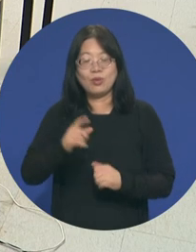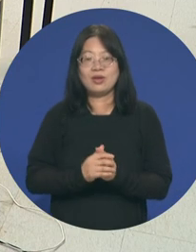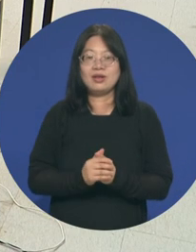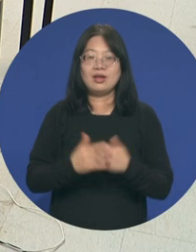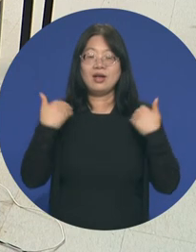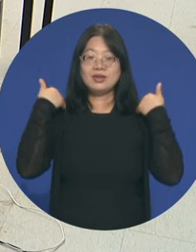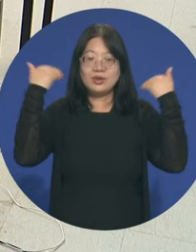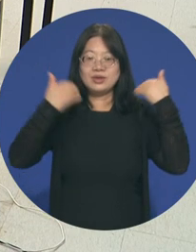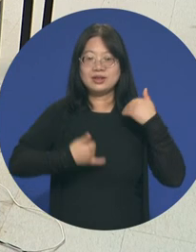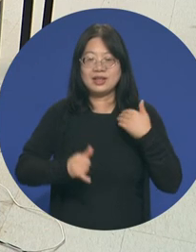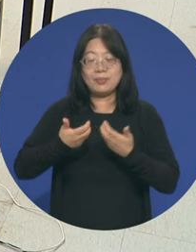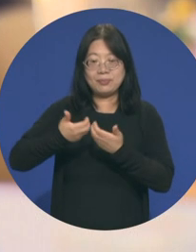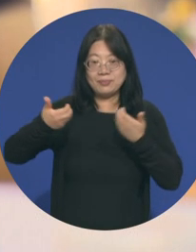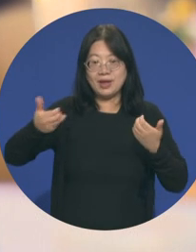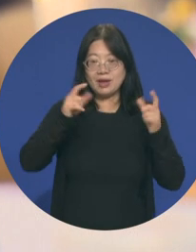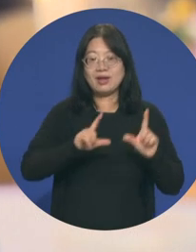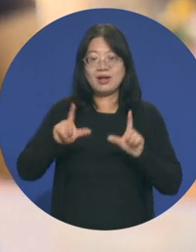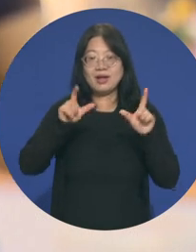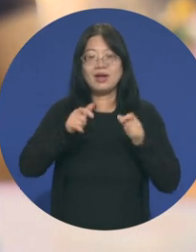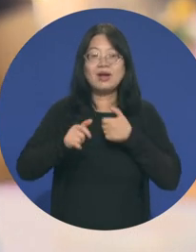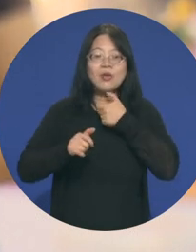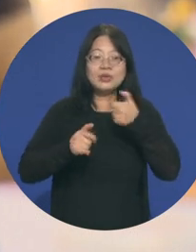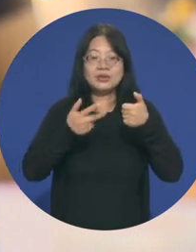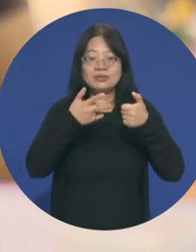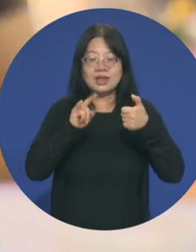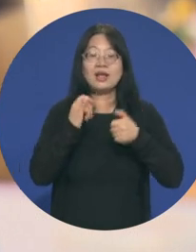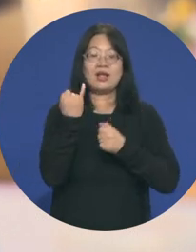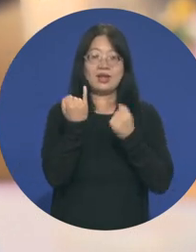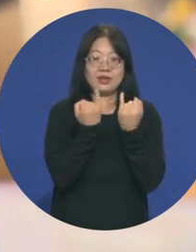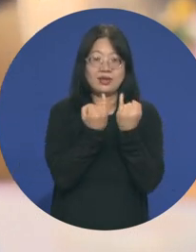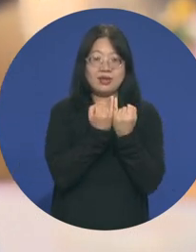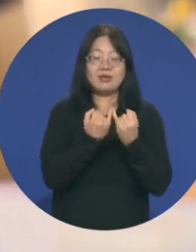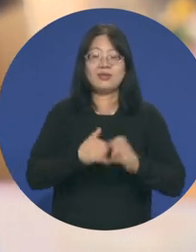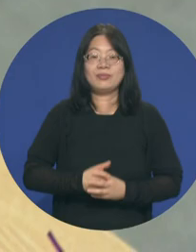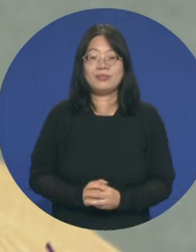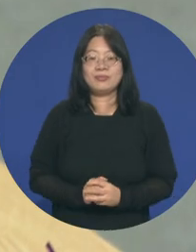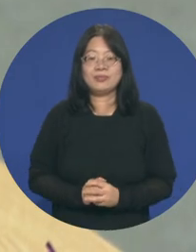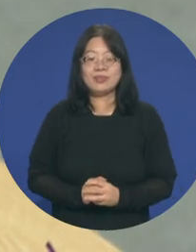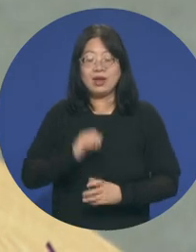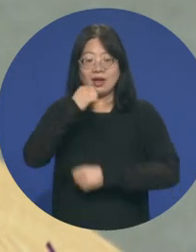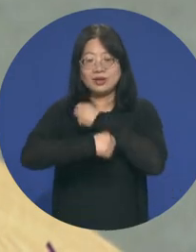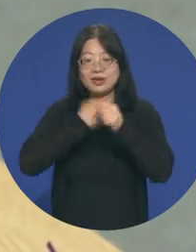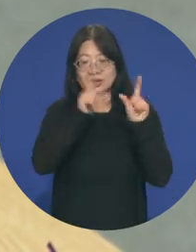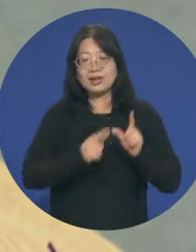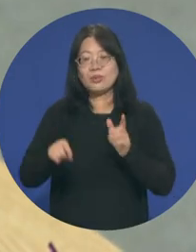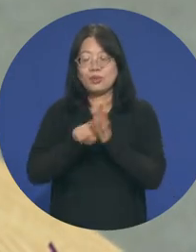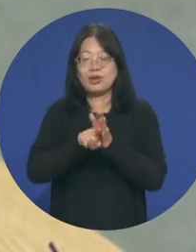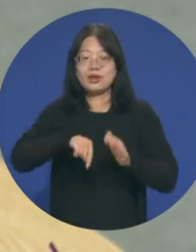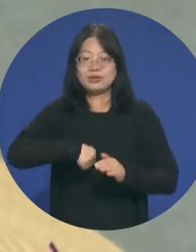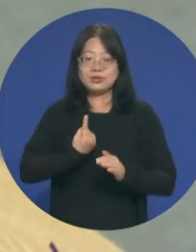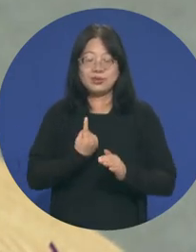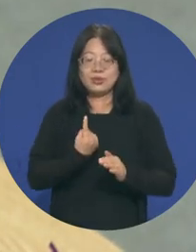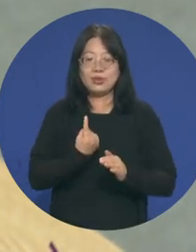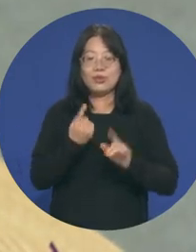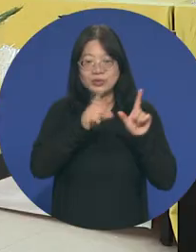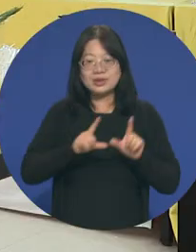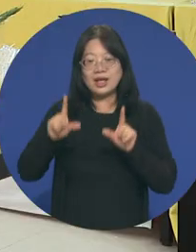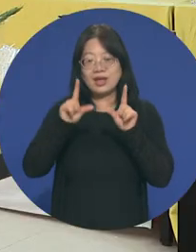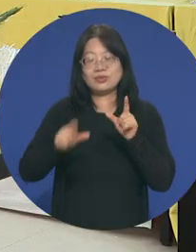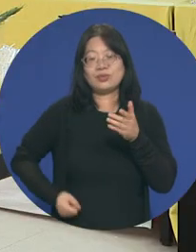성인이 된 자녀와 떨어져 생활하고 있는 50대 여성입니다. 자유로운 삶을 위해 자발적인 1인 가구가